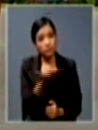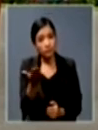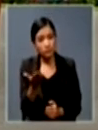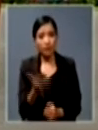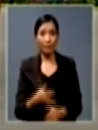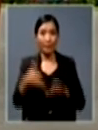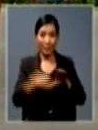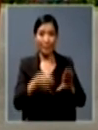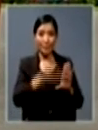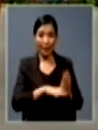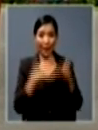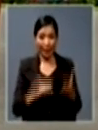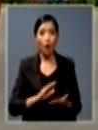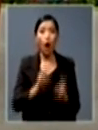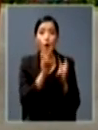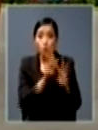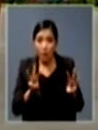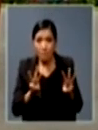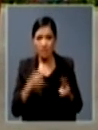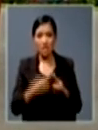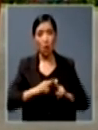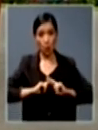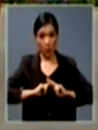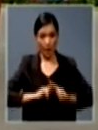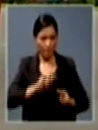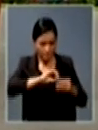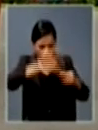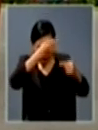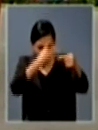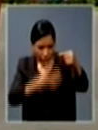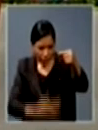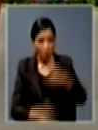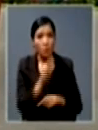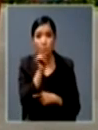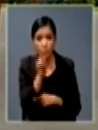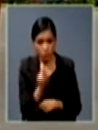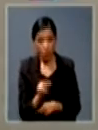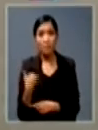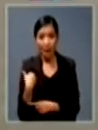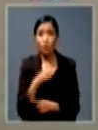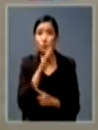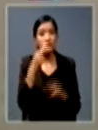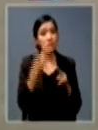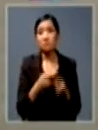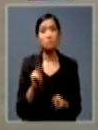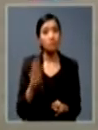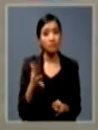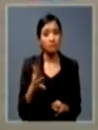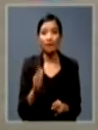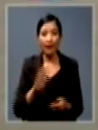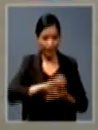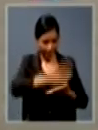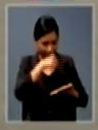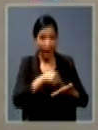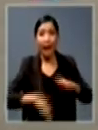ไปลงทะเบียนไว้แล้วแล้วไปตรวจสอบในเว็บไซต์ชื่อของตัวเองนะคะในเว็บไซต์ของกรมสรรพากรตอนนี้ชื่อของท่านอยู่ที่นั่นแล้วถ้าเกิดไม่มีชื่อนะคะให้เอาเอกสารห